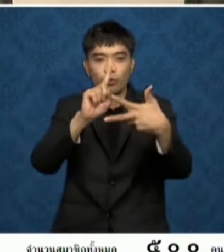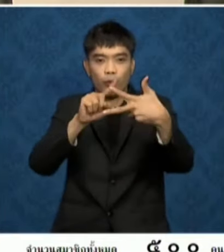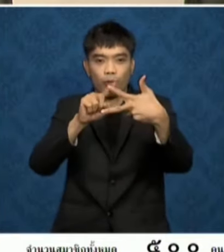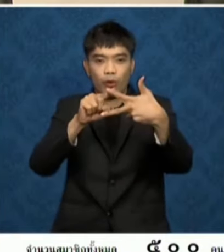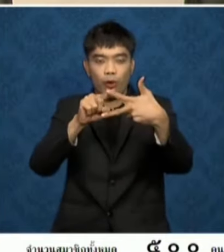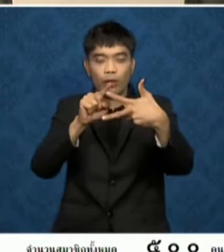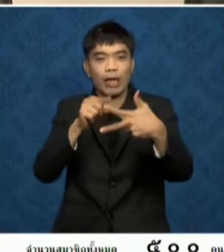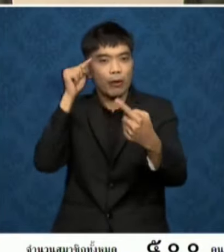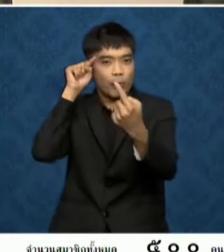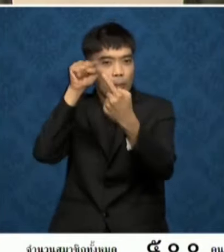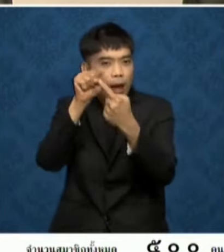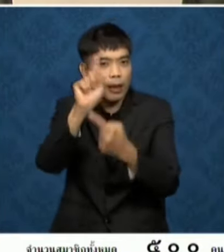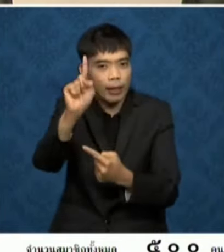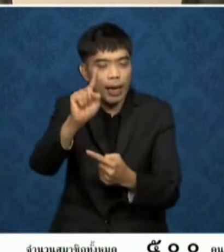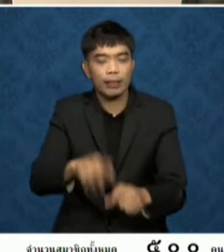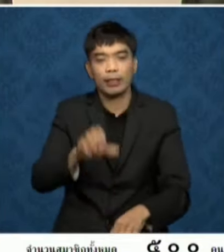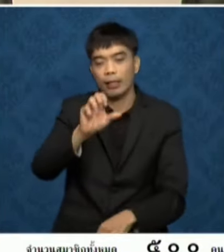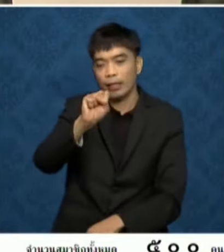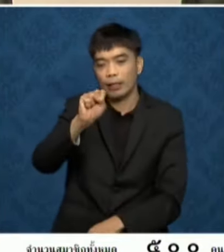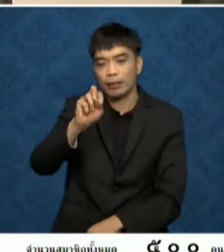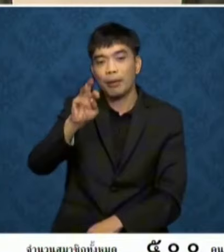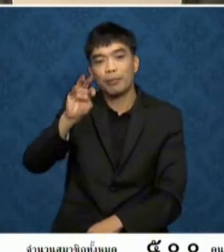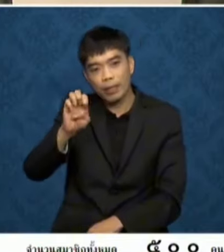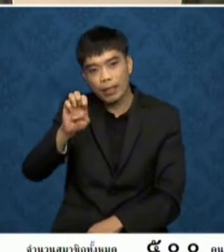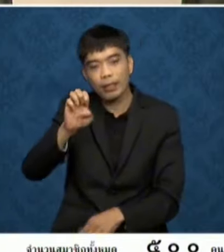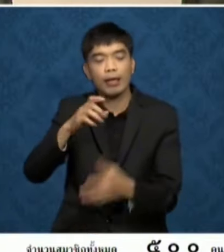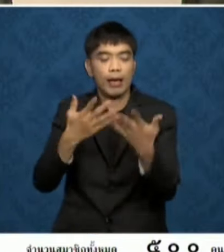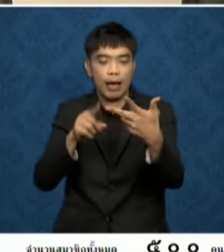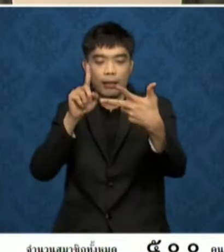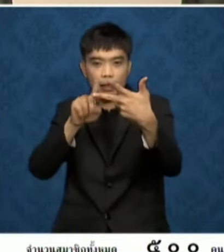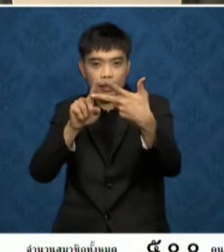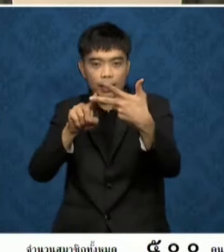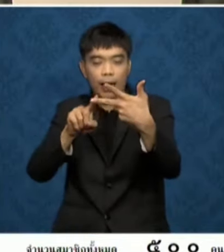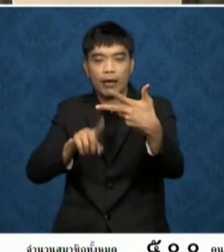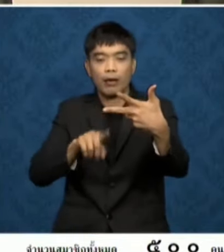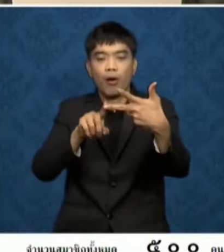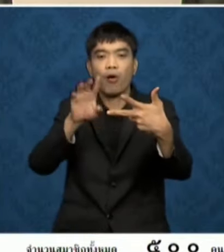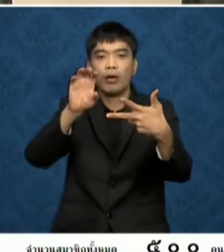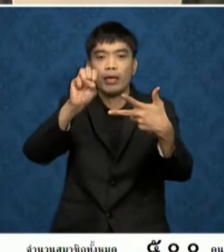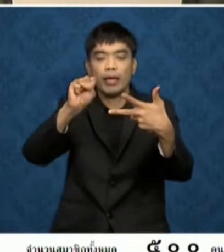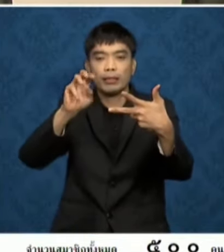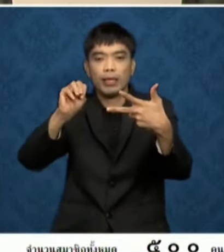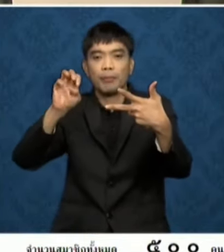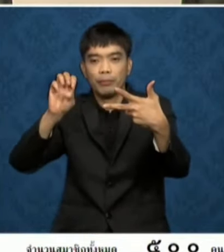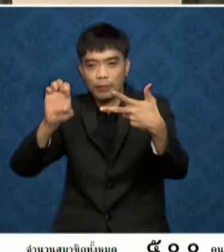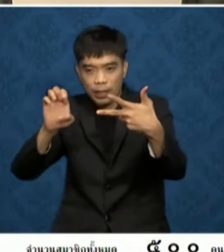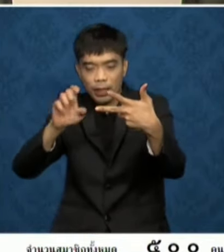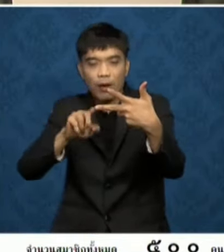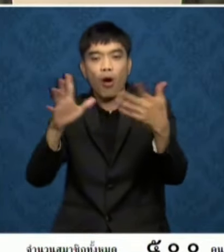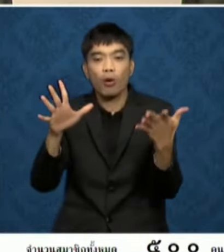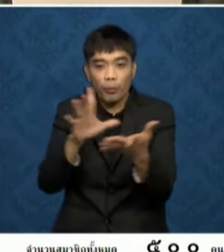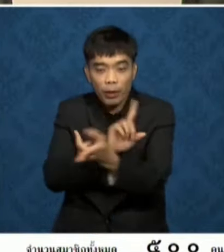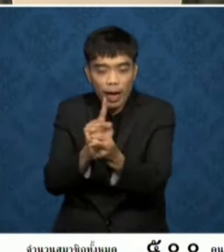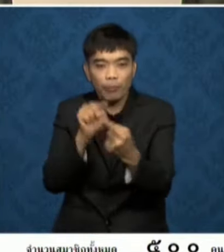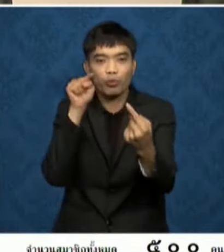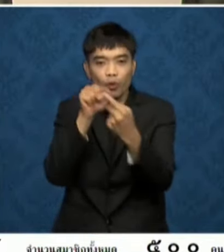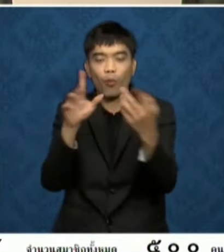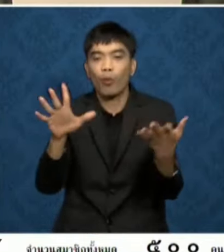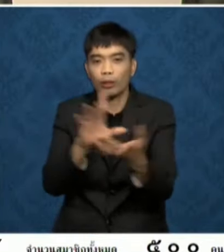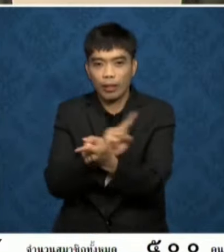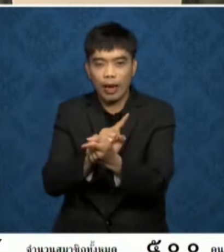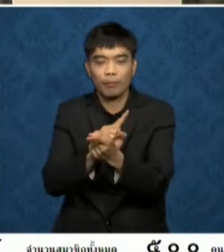หลากหลายประเภทธุรกิจส่วนกิจกรรมที่3นะคะเจาะกลุ่ม SME เป้าหมายในประเภทสินค้าและบริการทางวัฒนธรรมนะคะโดย